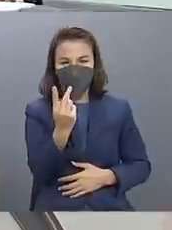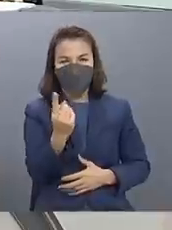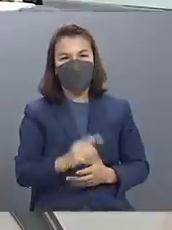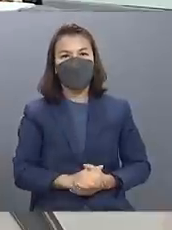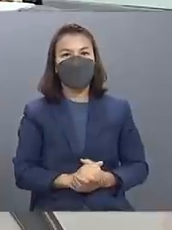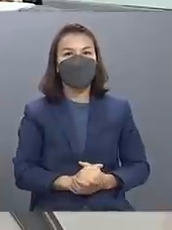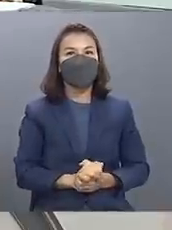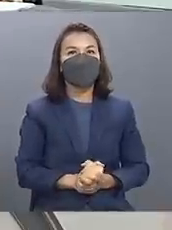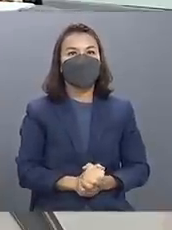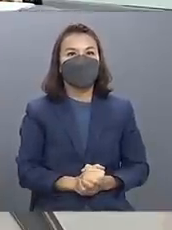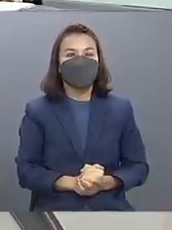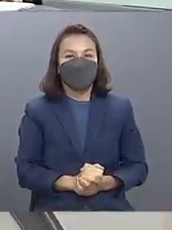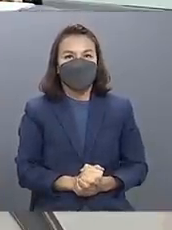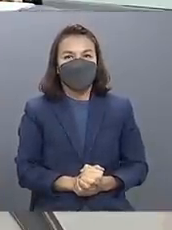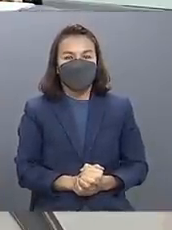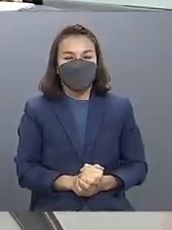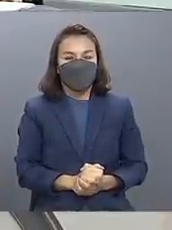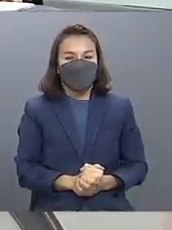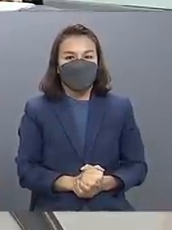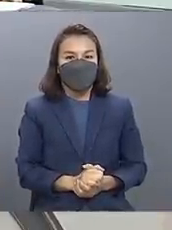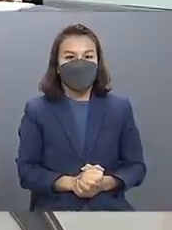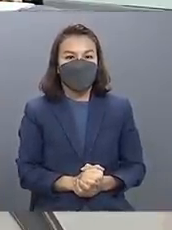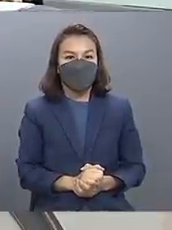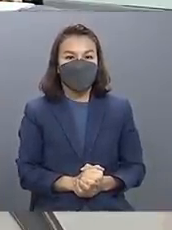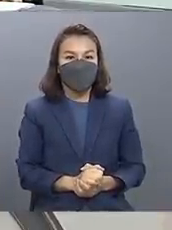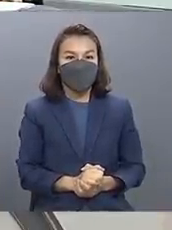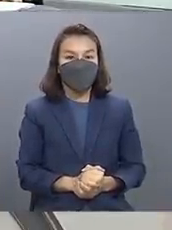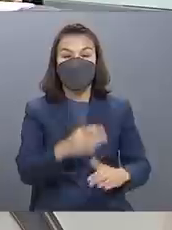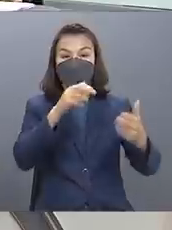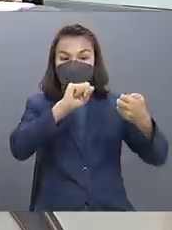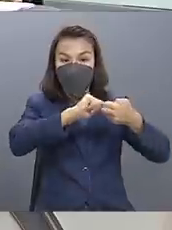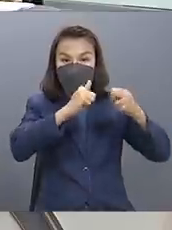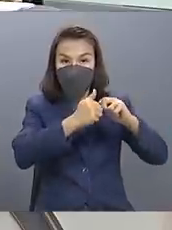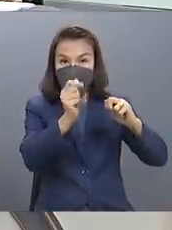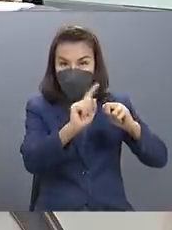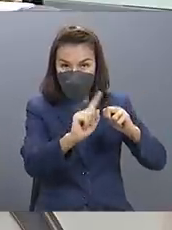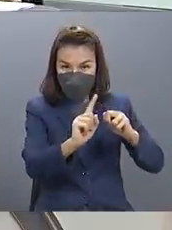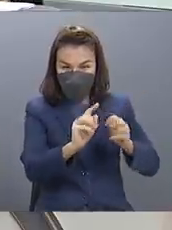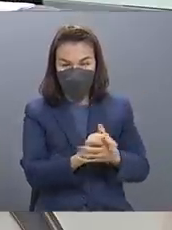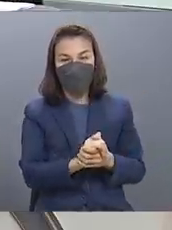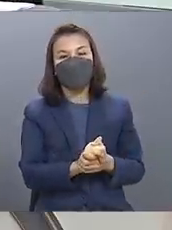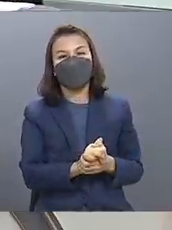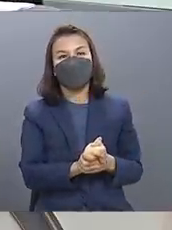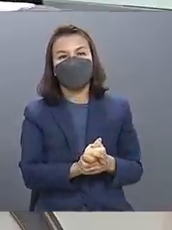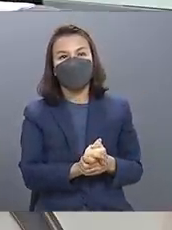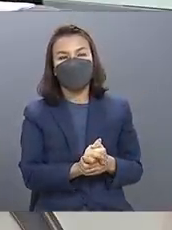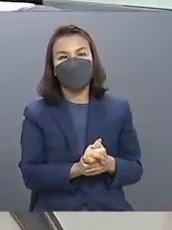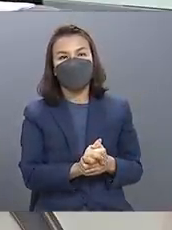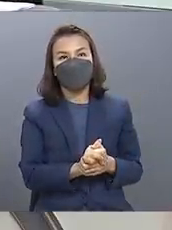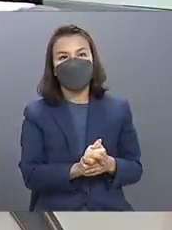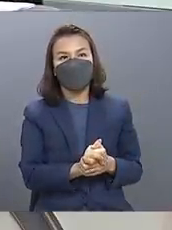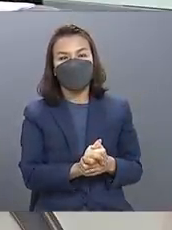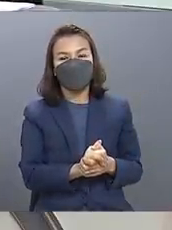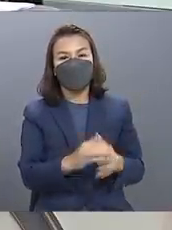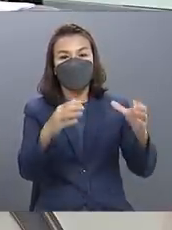ตัวตนอีกประเด็นหนึ่งที่ยังคงเป็นปัญหากันอยู่นะคะก็คือที่กรณีของเครือข่าย